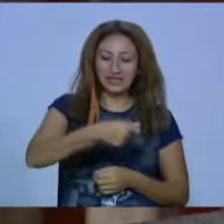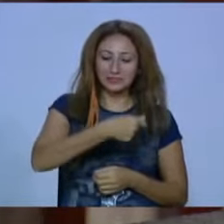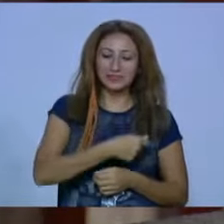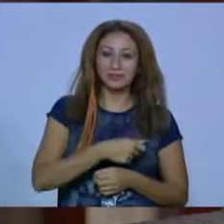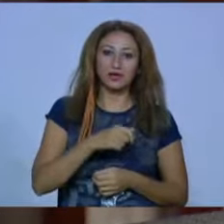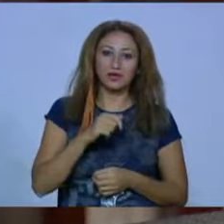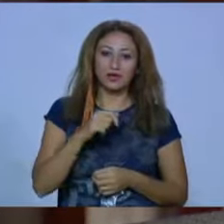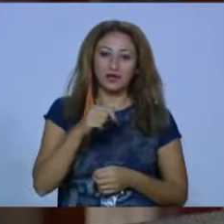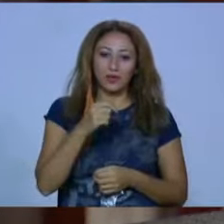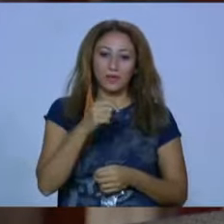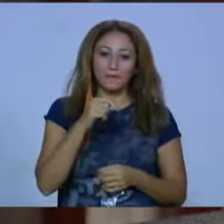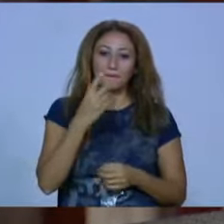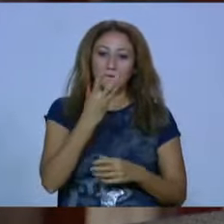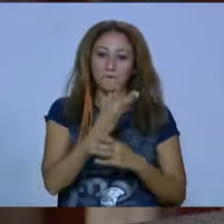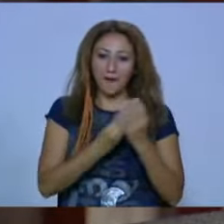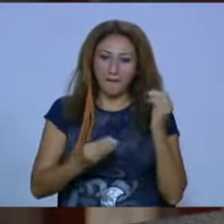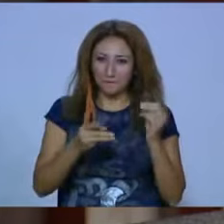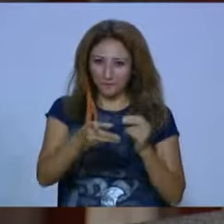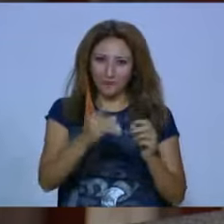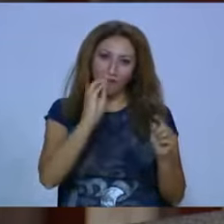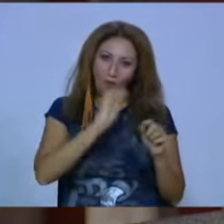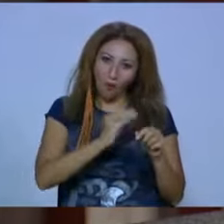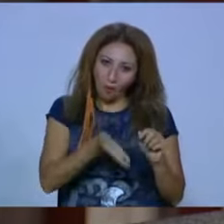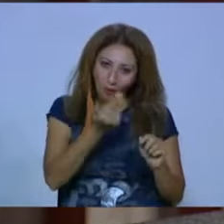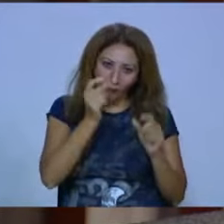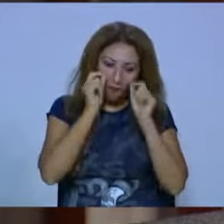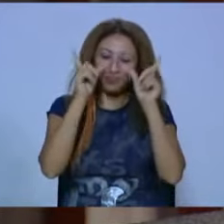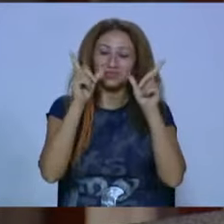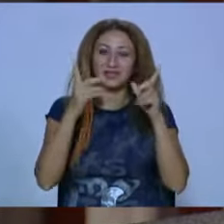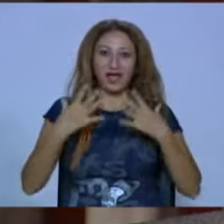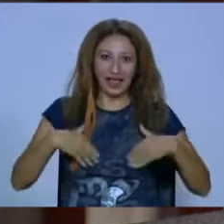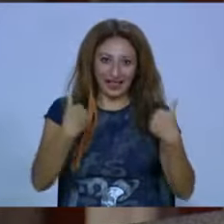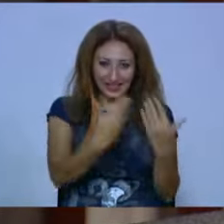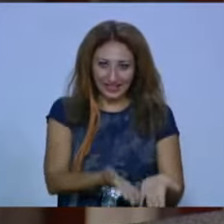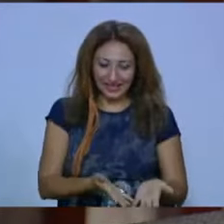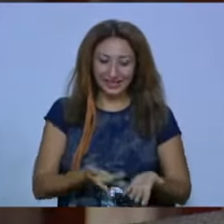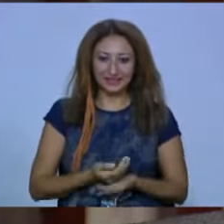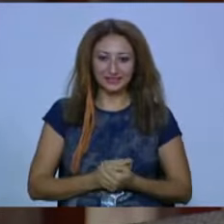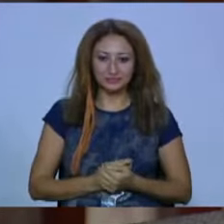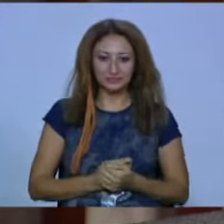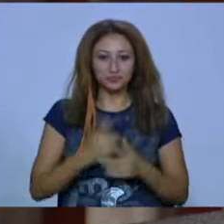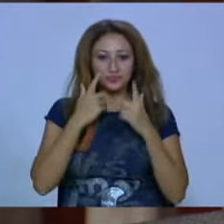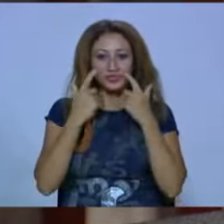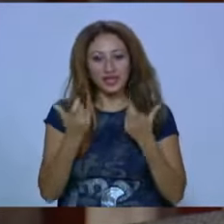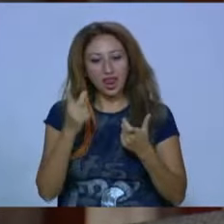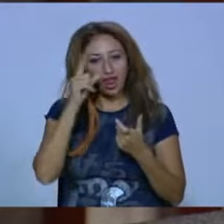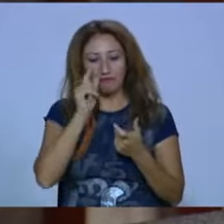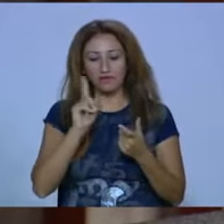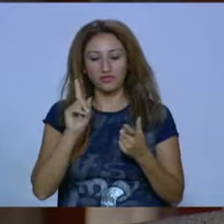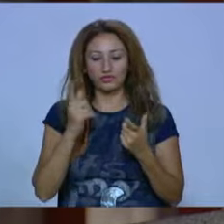وصحى يوسف كان نايم صحى عشان يديله اللعب والهدوم اللي كان جايبها له، واستنينا ما نمناش